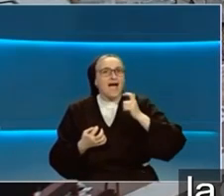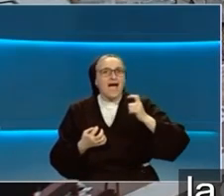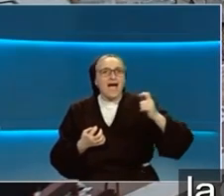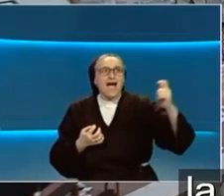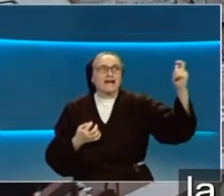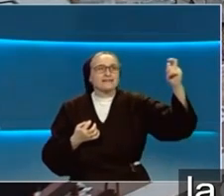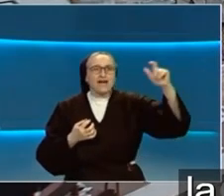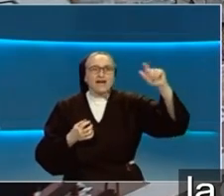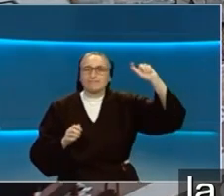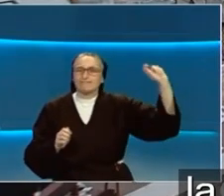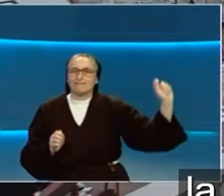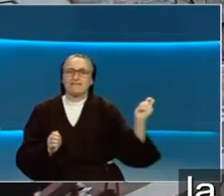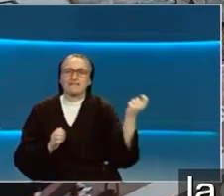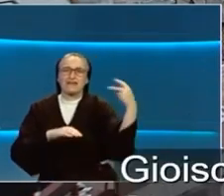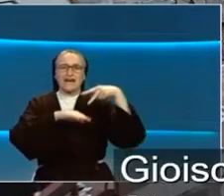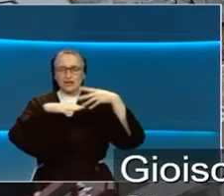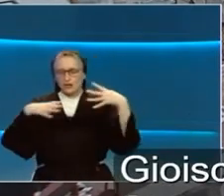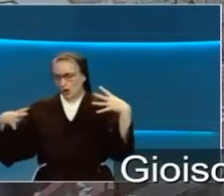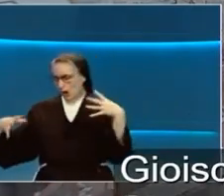sentiat,